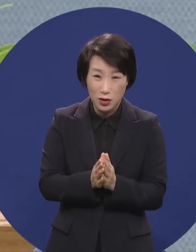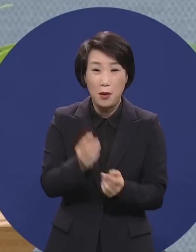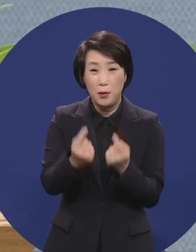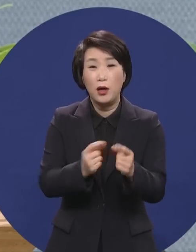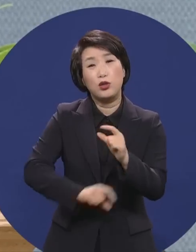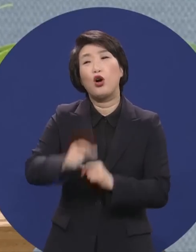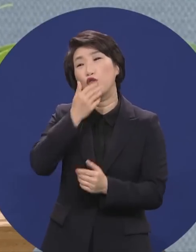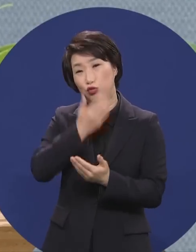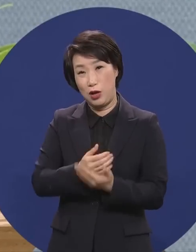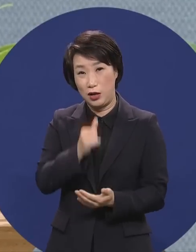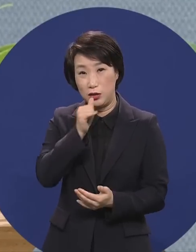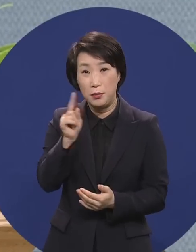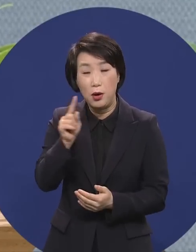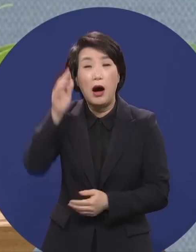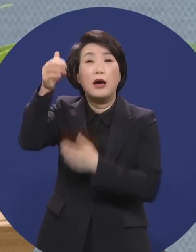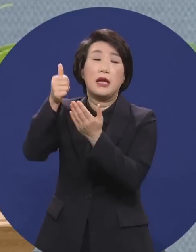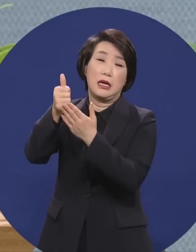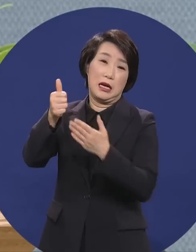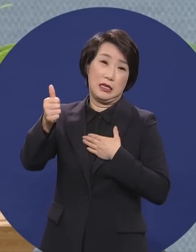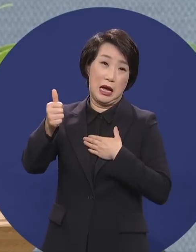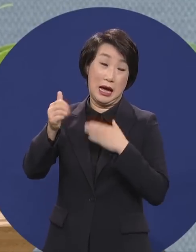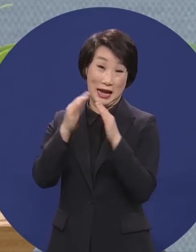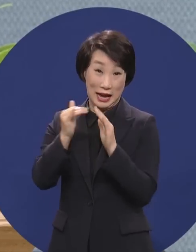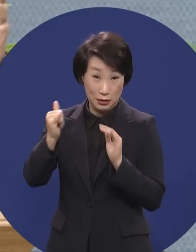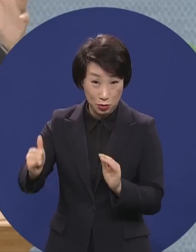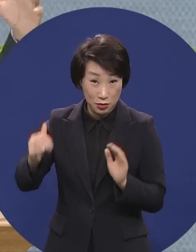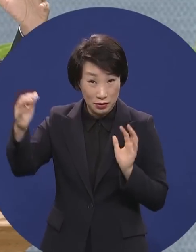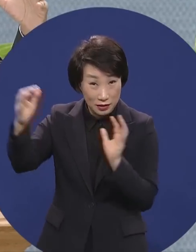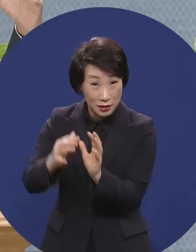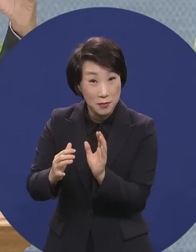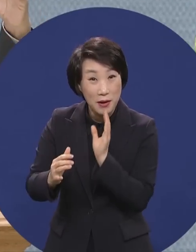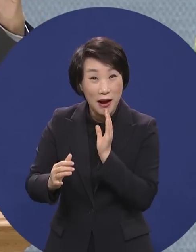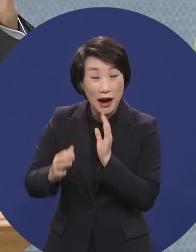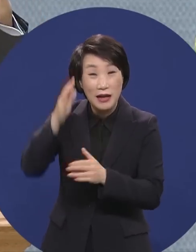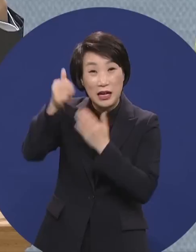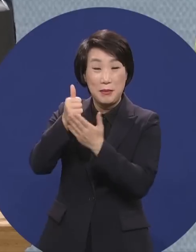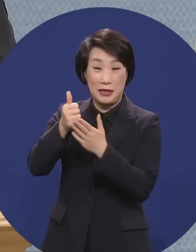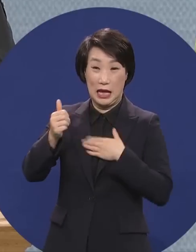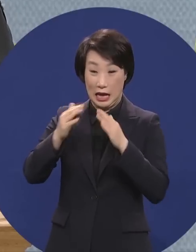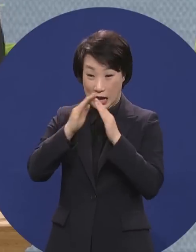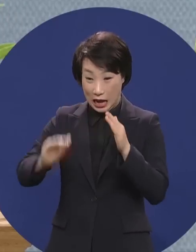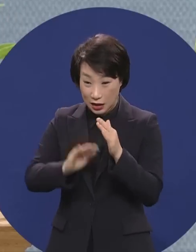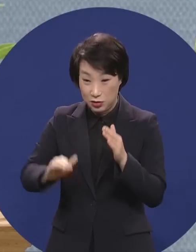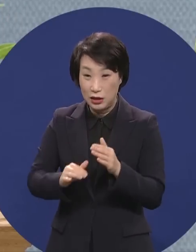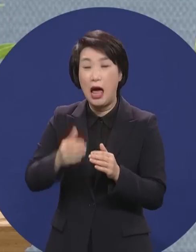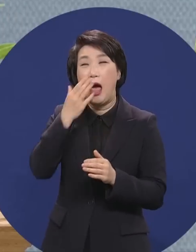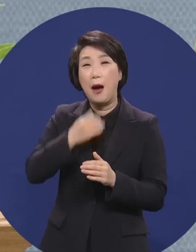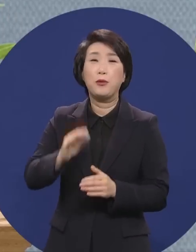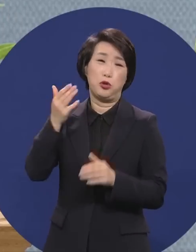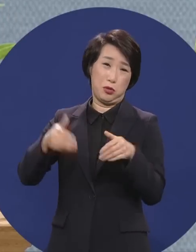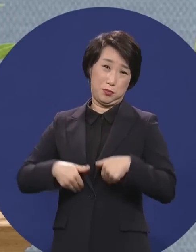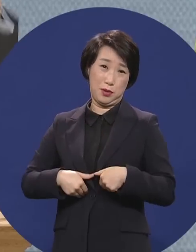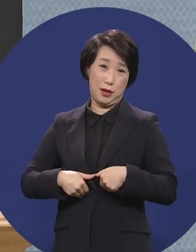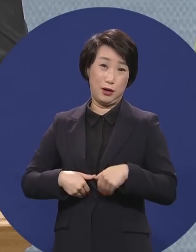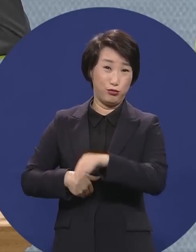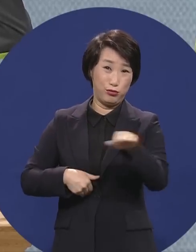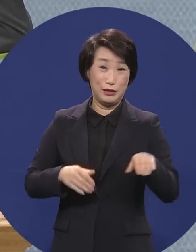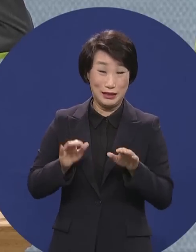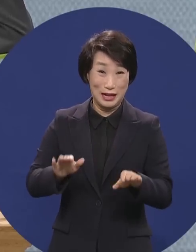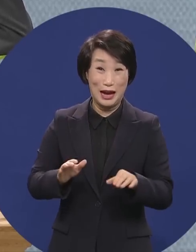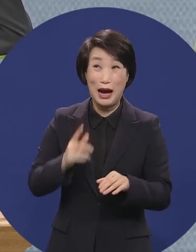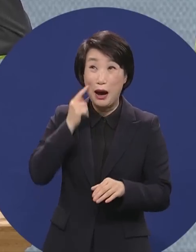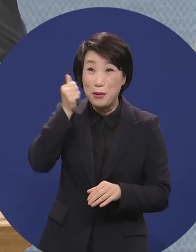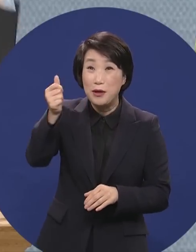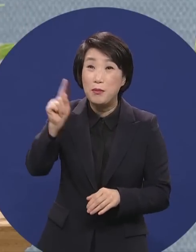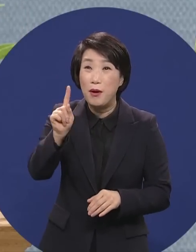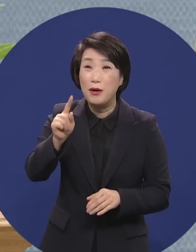것은 하나님과의 이 패밀리, 하나님과 나의 가정의 행복이 돼야 되는데 우리는 아버지는